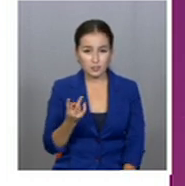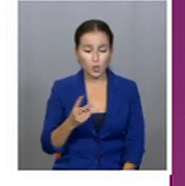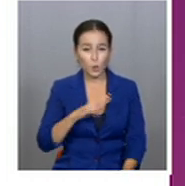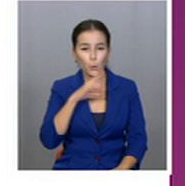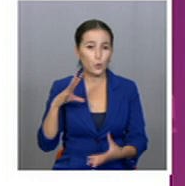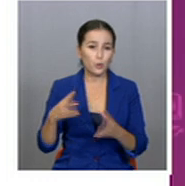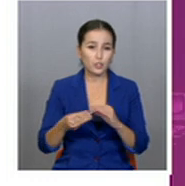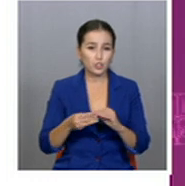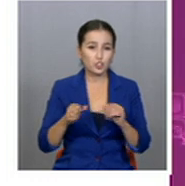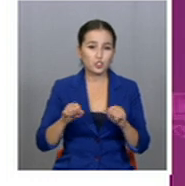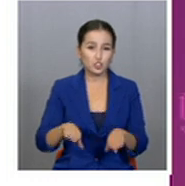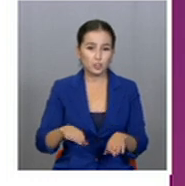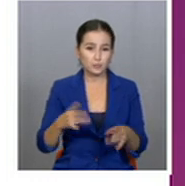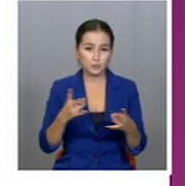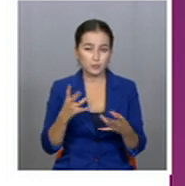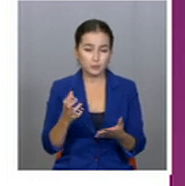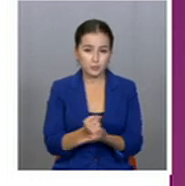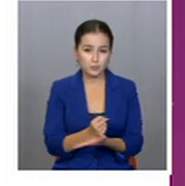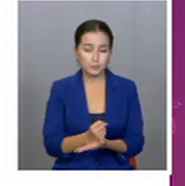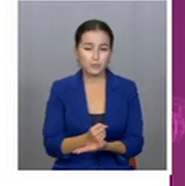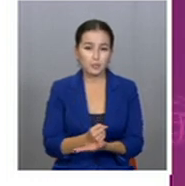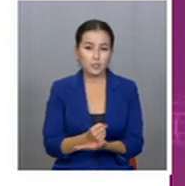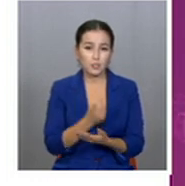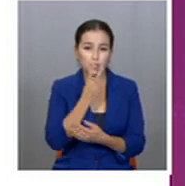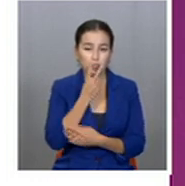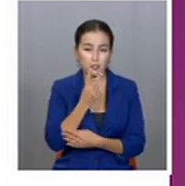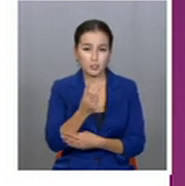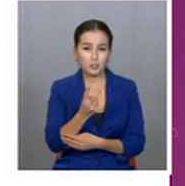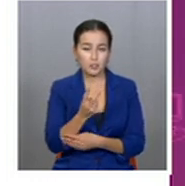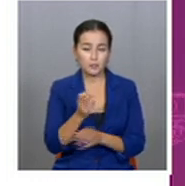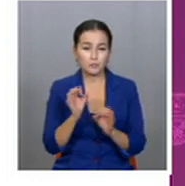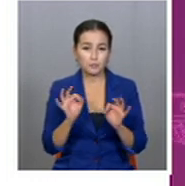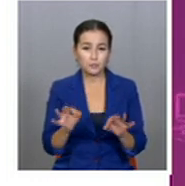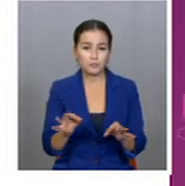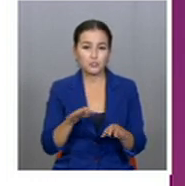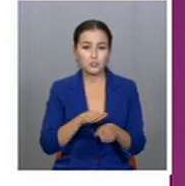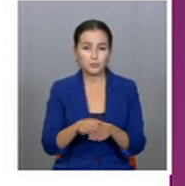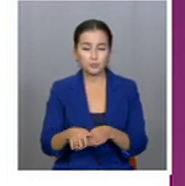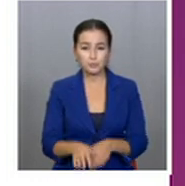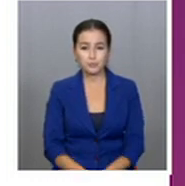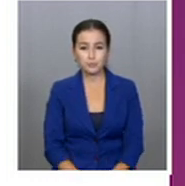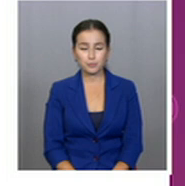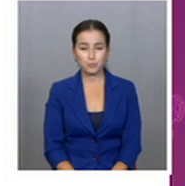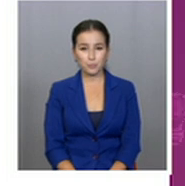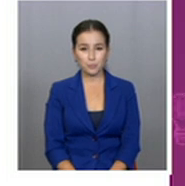шешім шығарасыздар. Ендеше оқушылар, іске сәт.